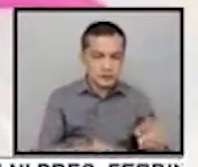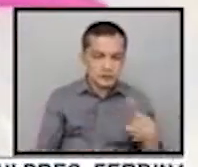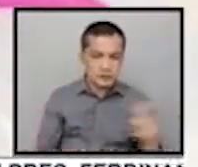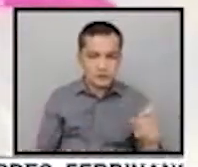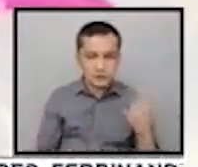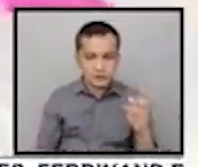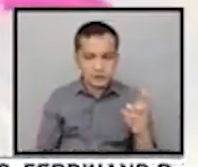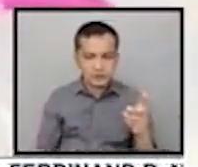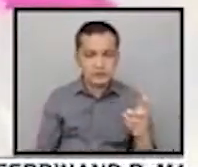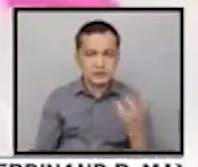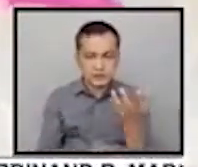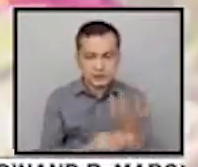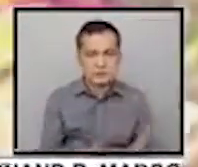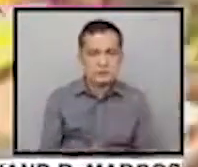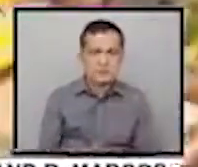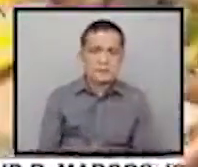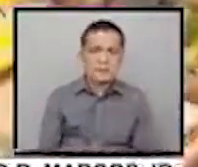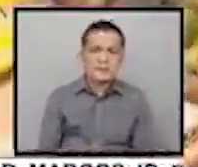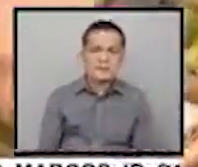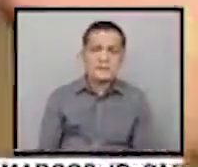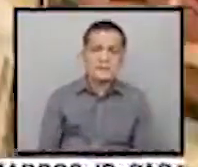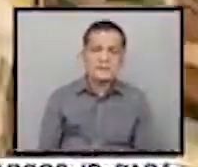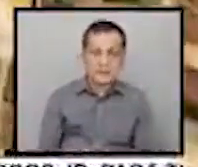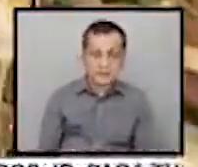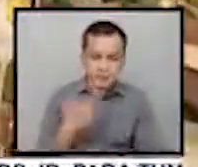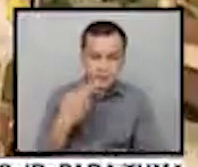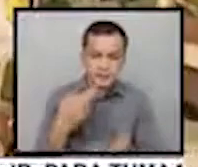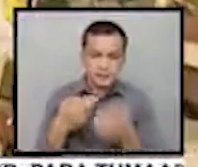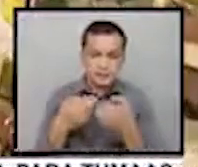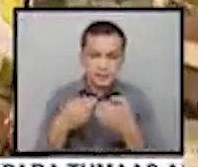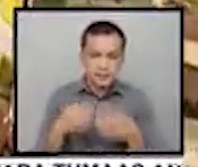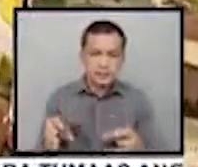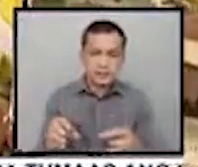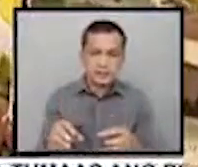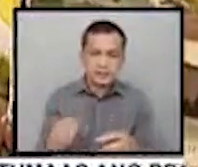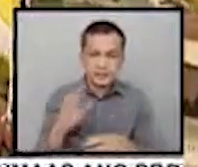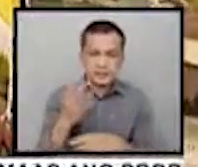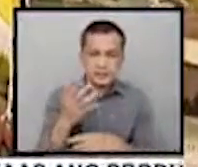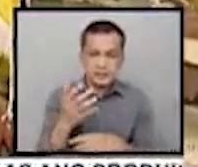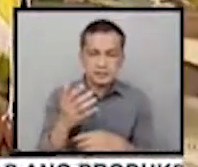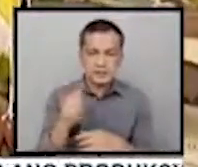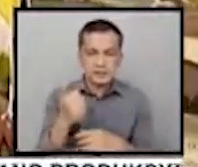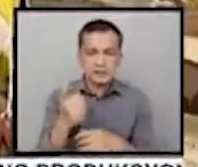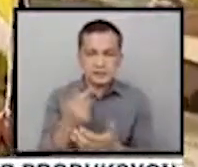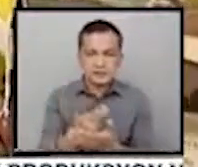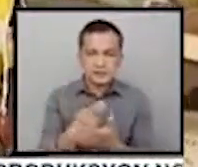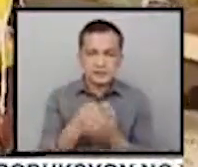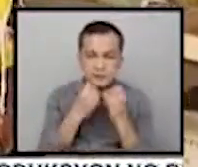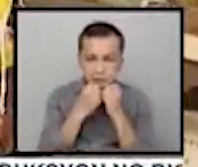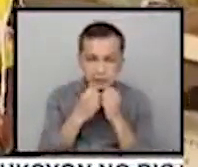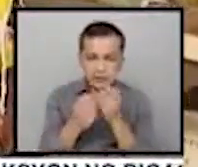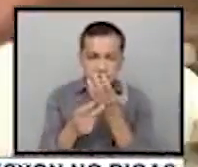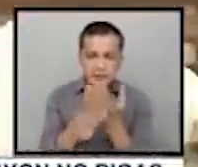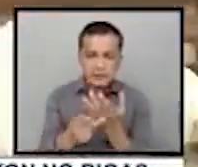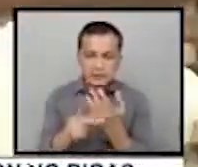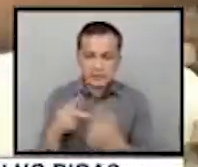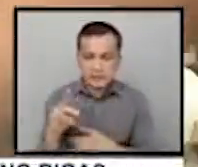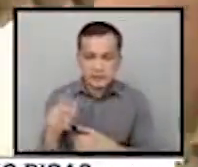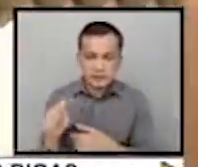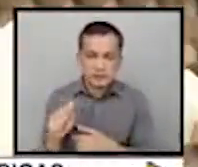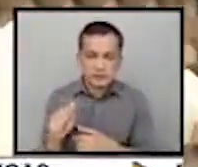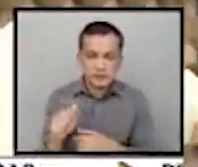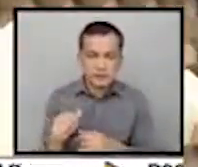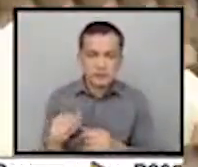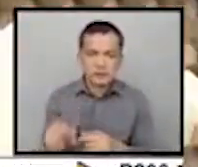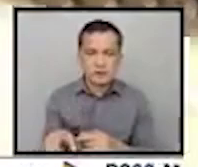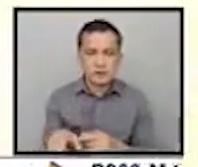pa rin ang kilo. Sa bigas at itlog daya nasa 5 hanggang 10 piso ang matitipid sa per kilo dito sa Kadiwa hanggang o habang